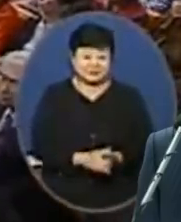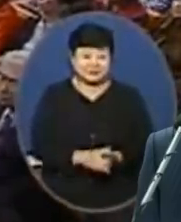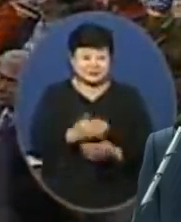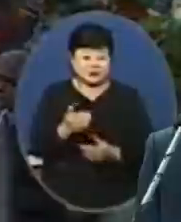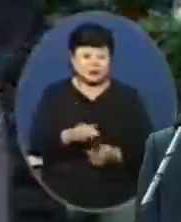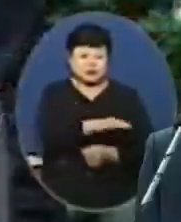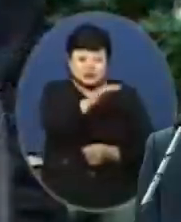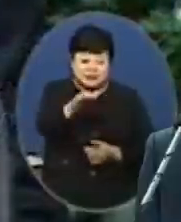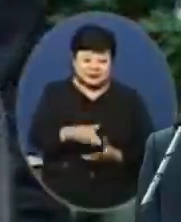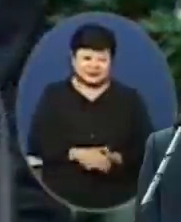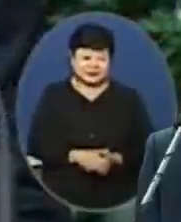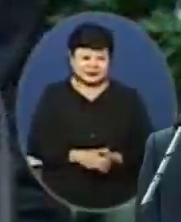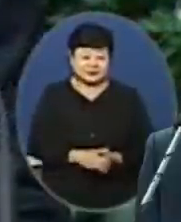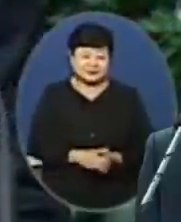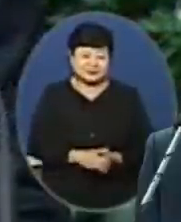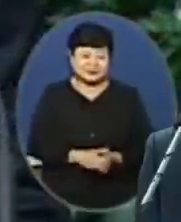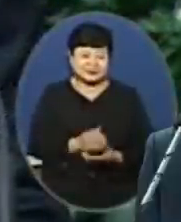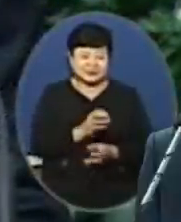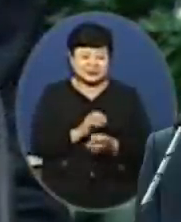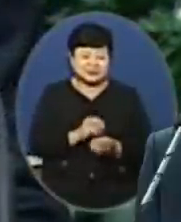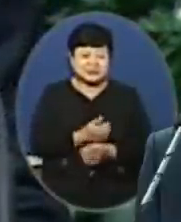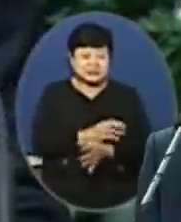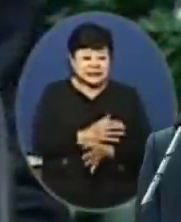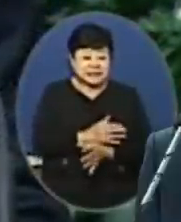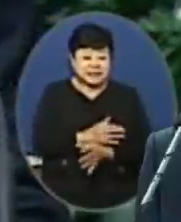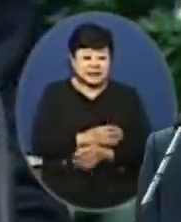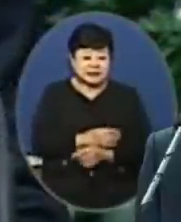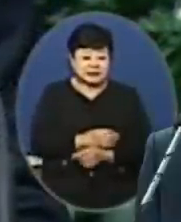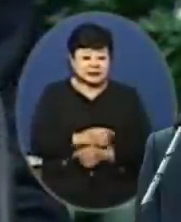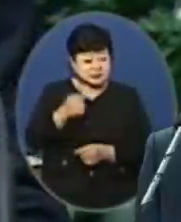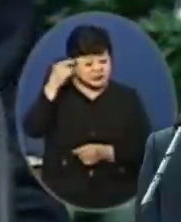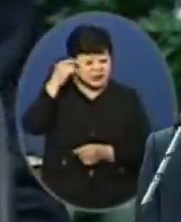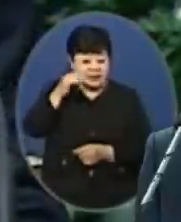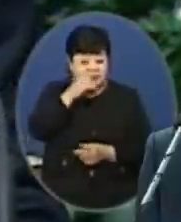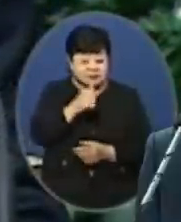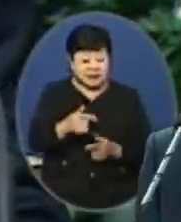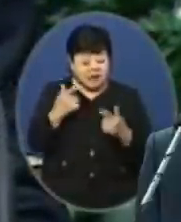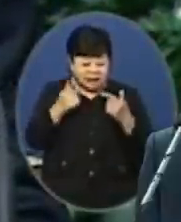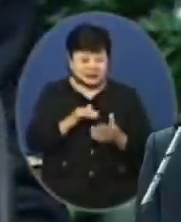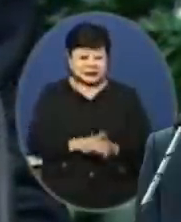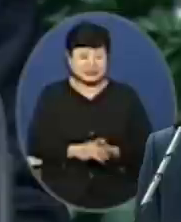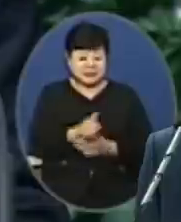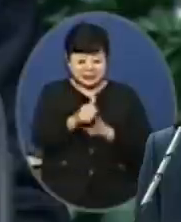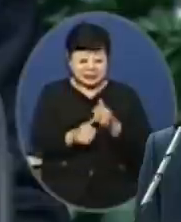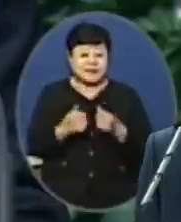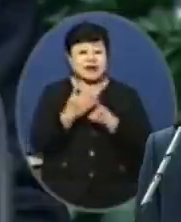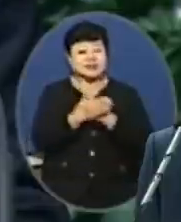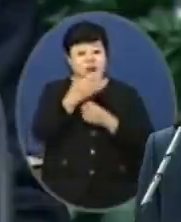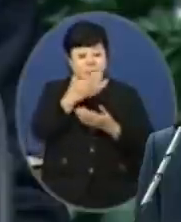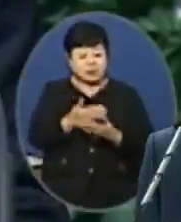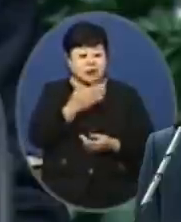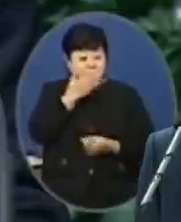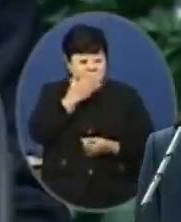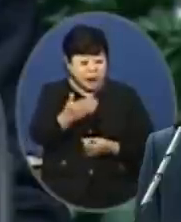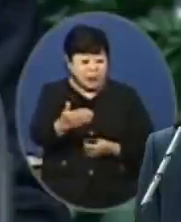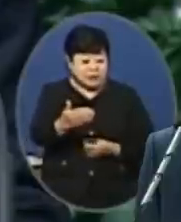여러분 우리는 장난같이 느끼지만 우리가 항상 하나님의 은총을 받을 수